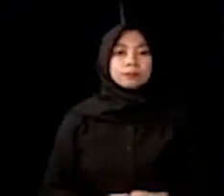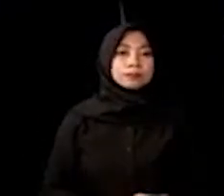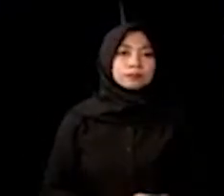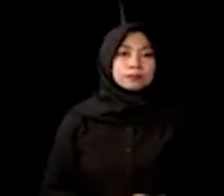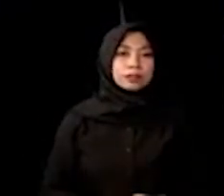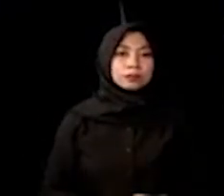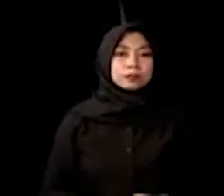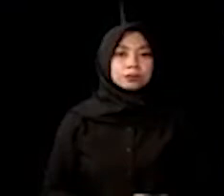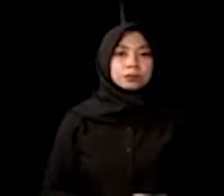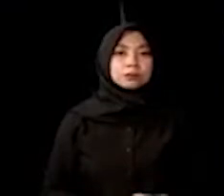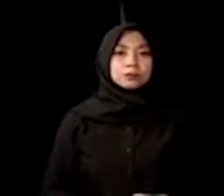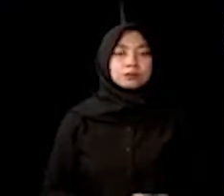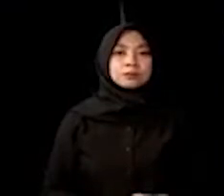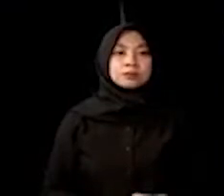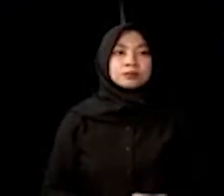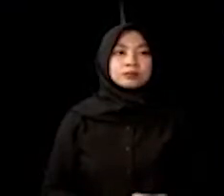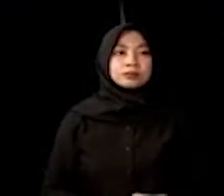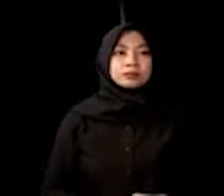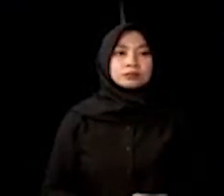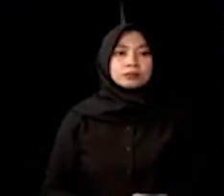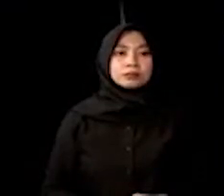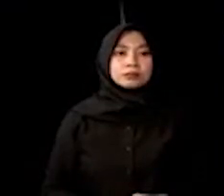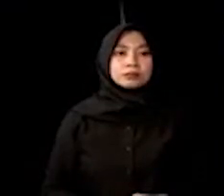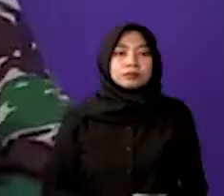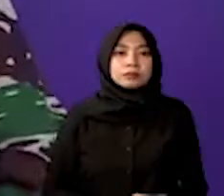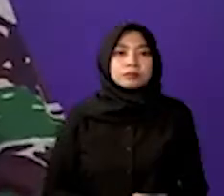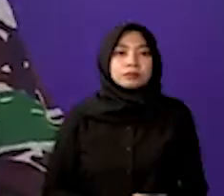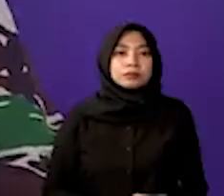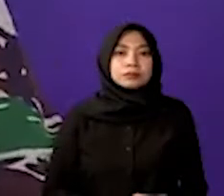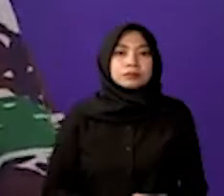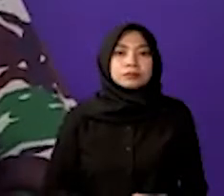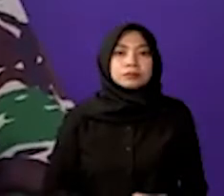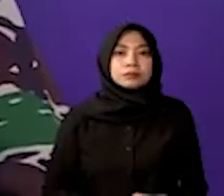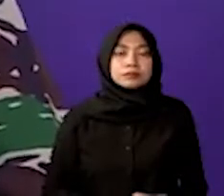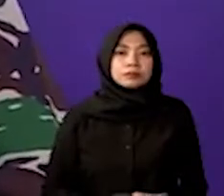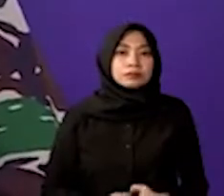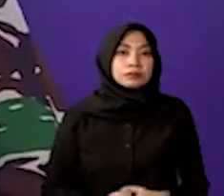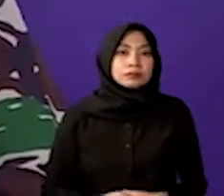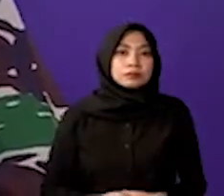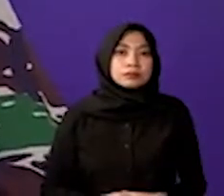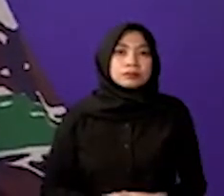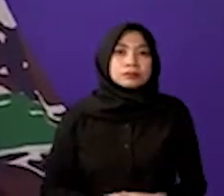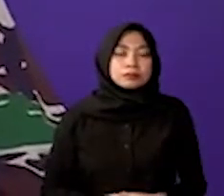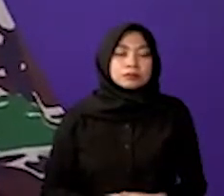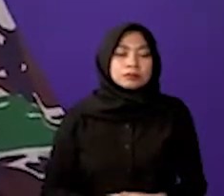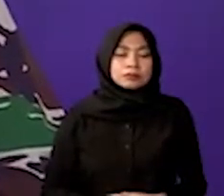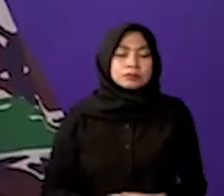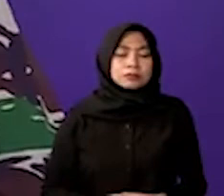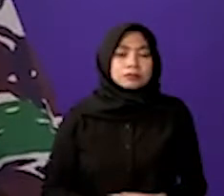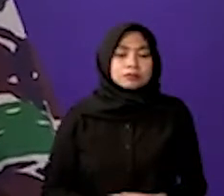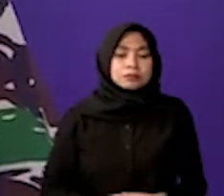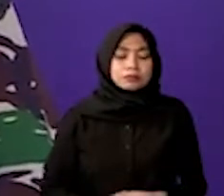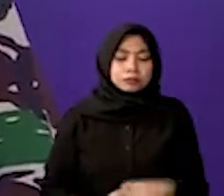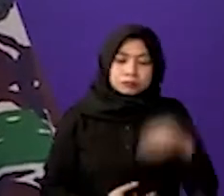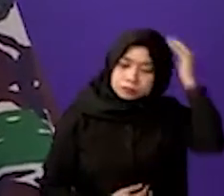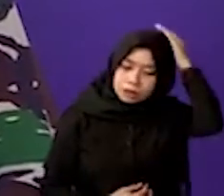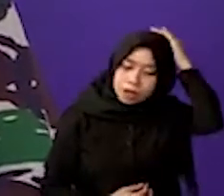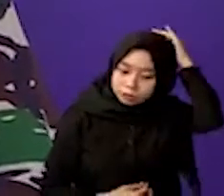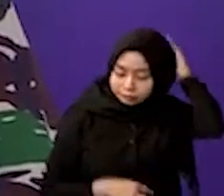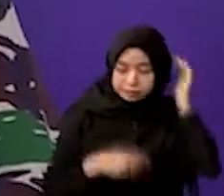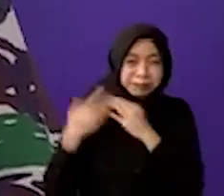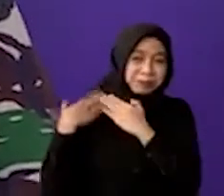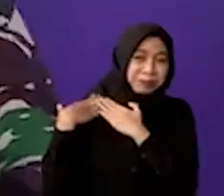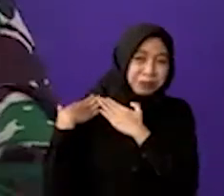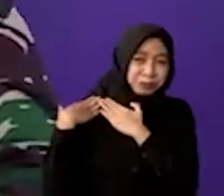ini pak yang pertama Mas Sami untuk deployment dari TNI itu dilakukan oleh